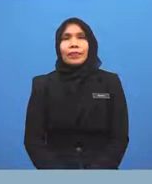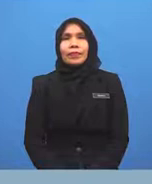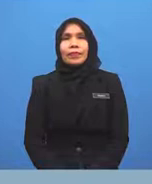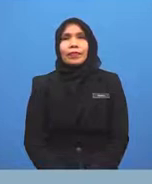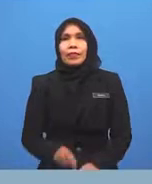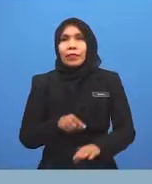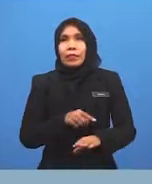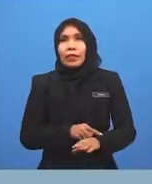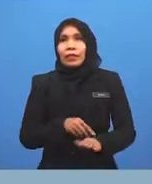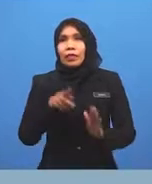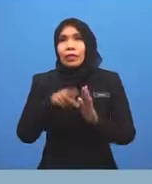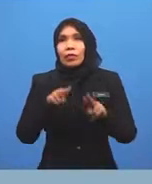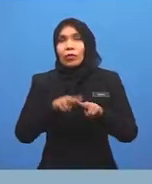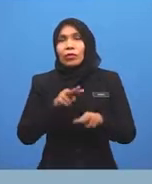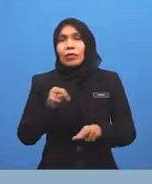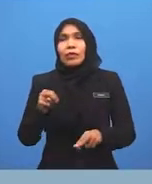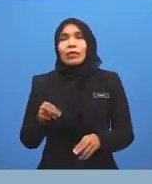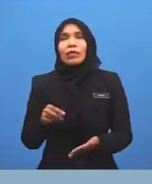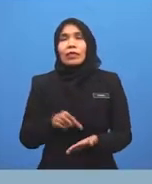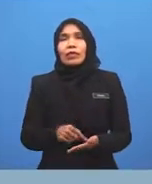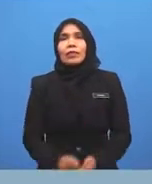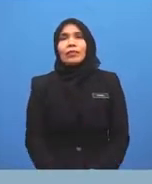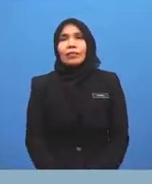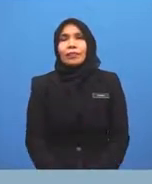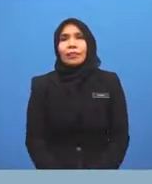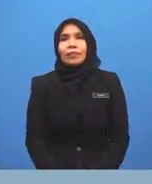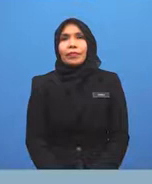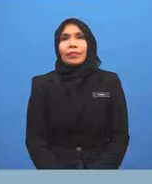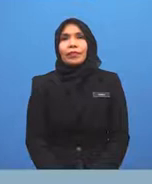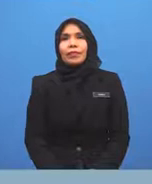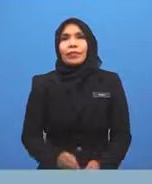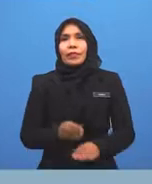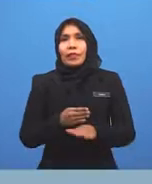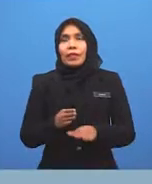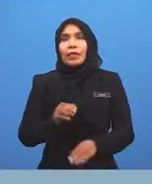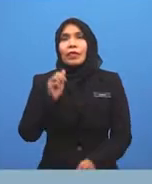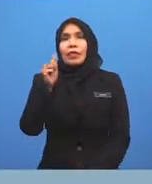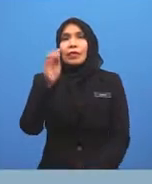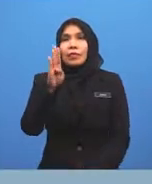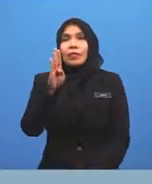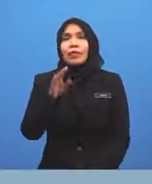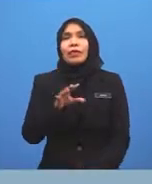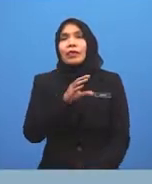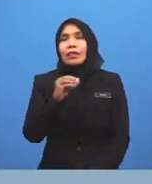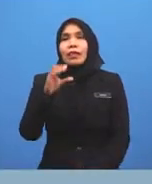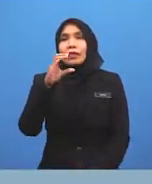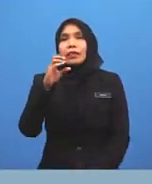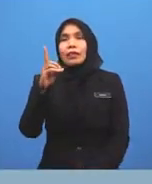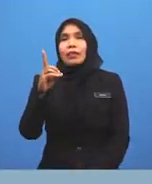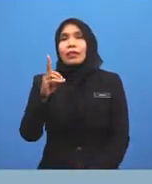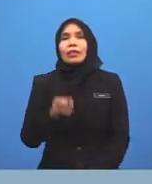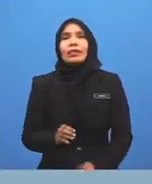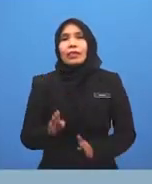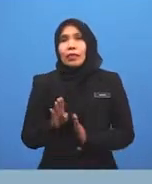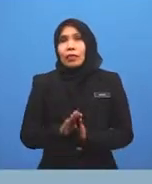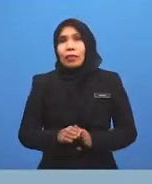Pada kedudukan ini, oleh kerana bahagian AB dan bahagian CD bergerak selari dengan